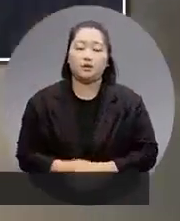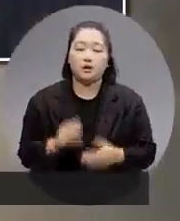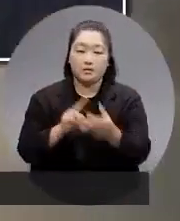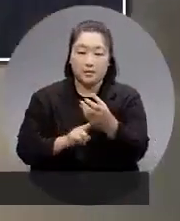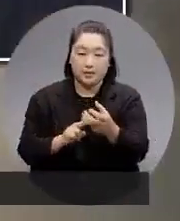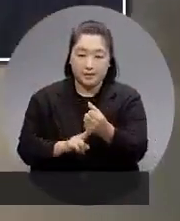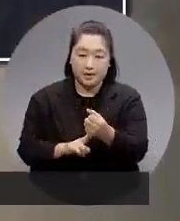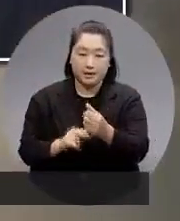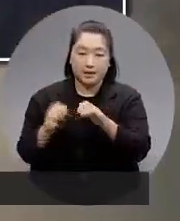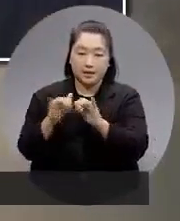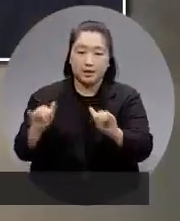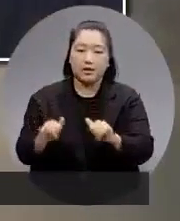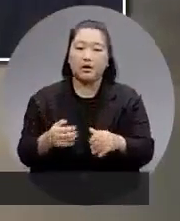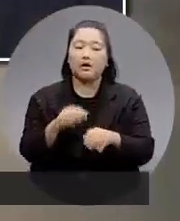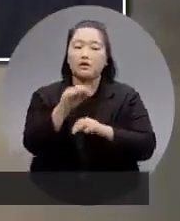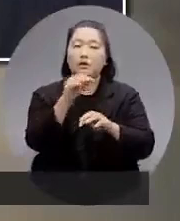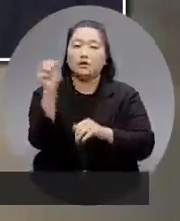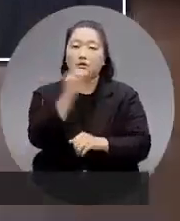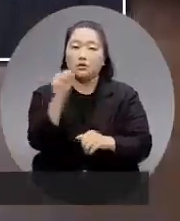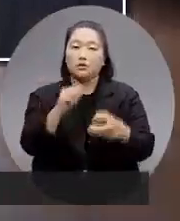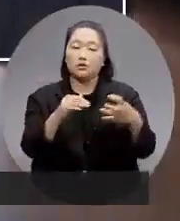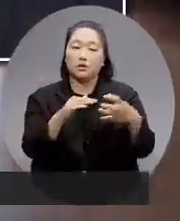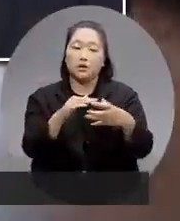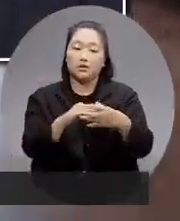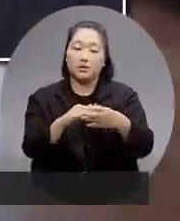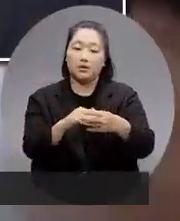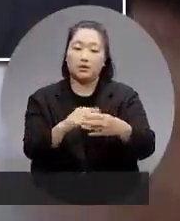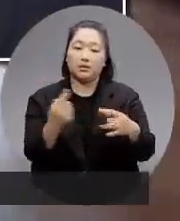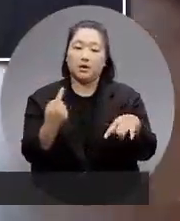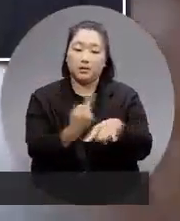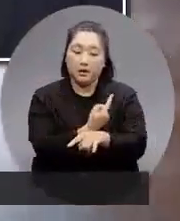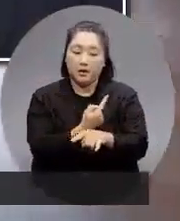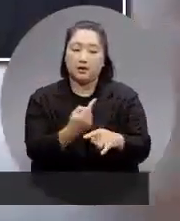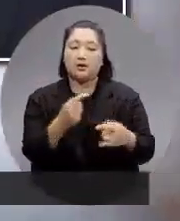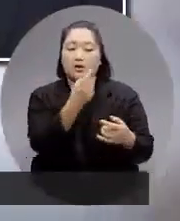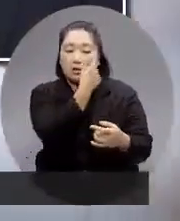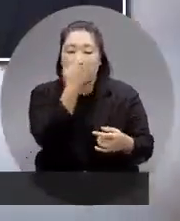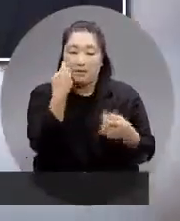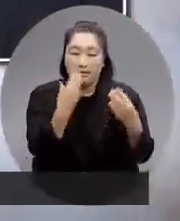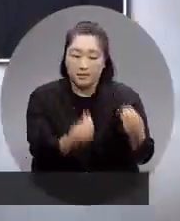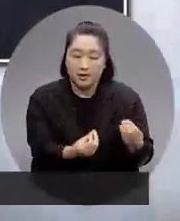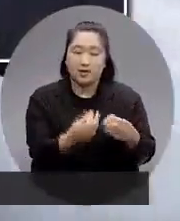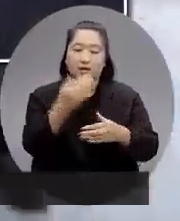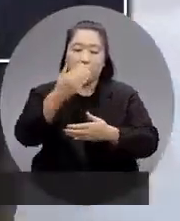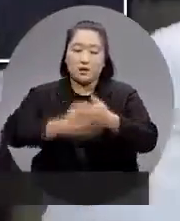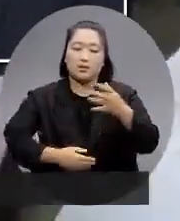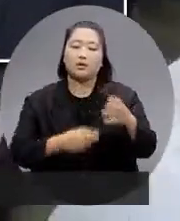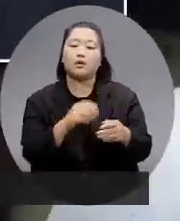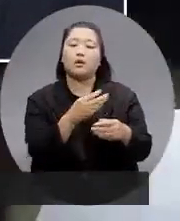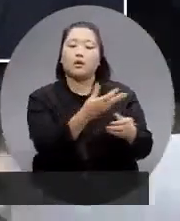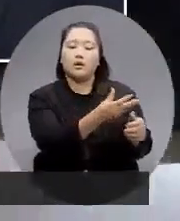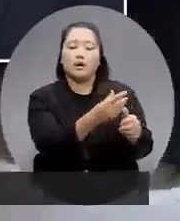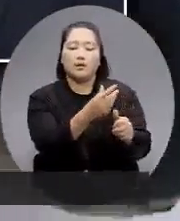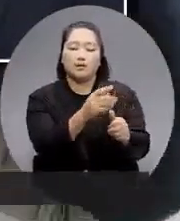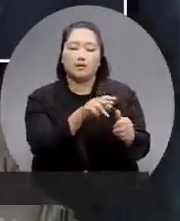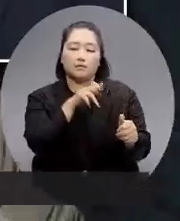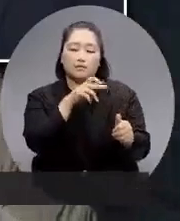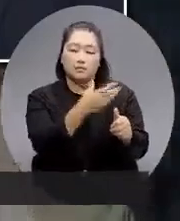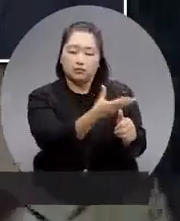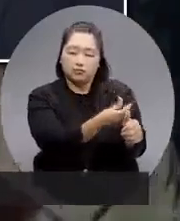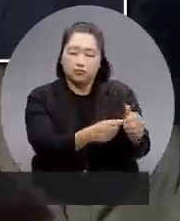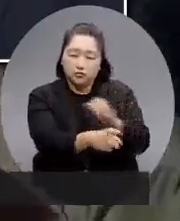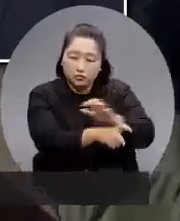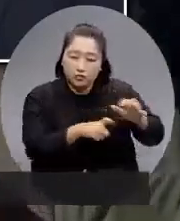책이 타고 다니는 승용차가 번호판이 바뀌어 있는 사실을 확인하였고 모두 대포 차량 등의